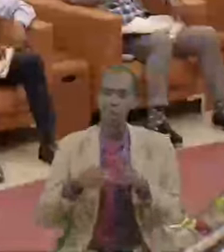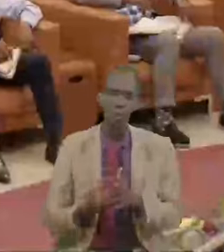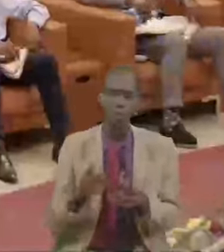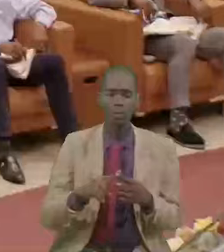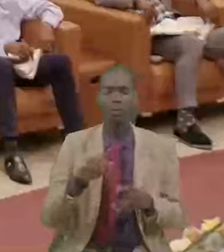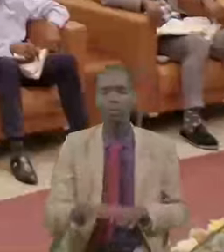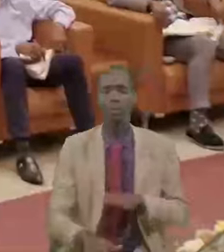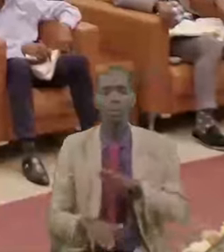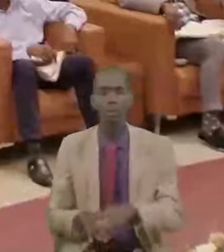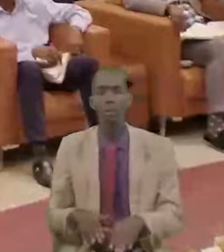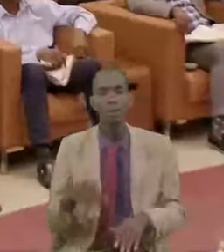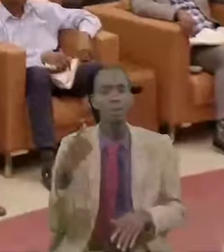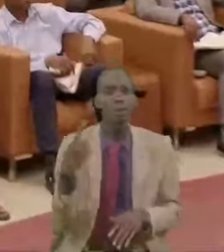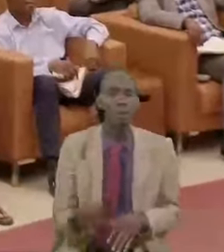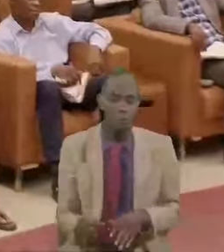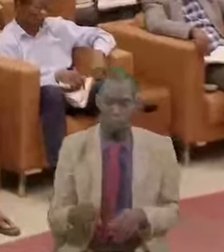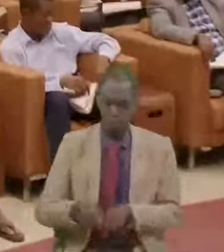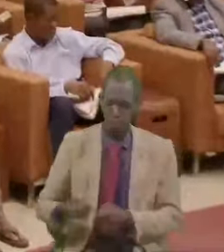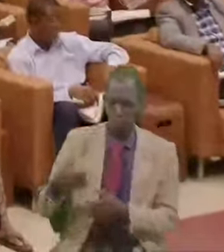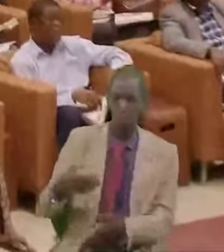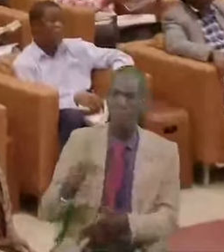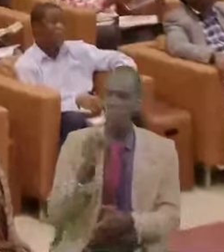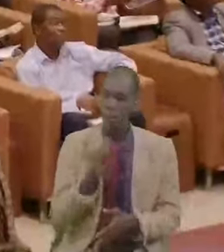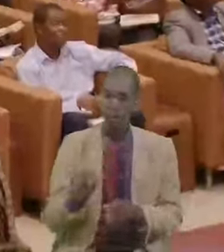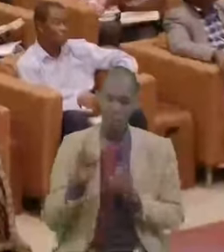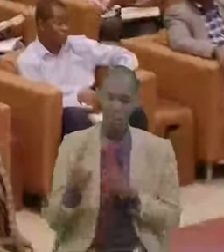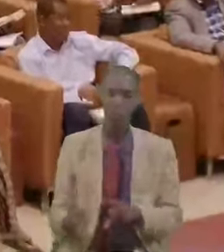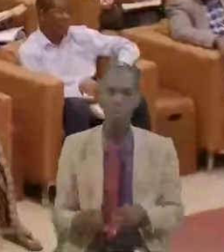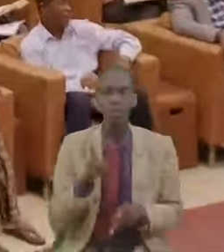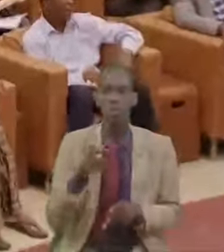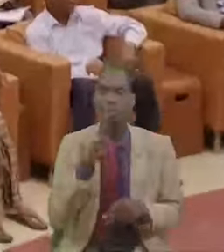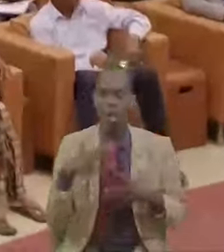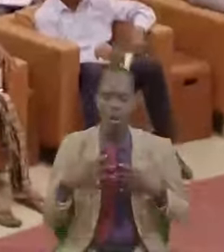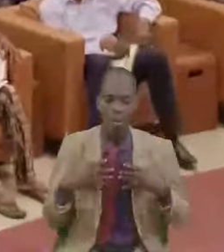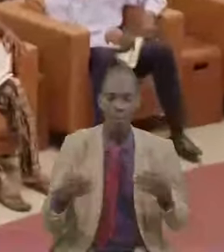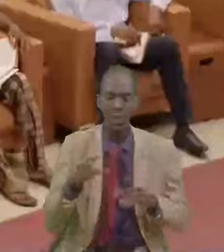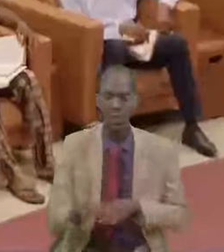Quelqu'un là-bas va marcher. La fracture est guérie. Quelqu'un là-bas, vous êtes guéri, vous allez marcher.